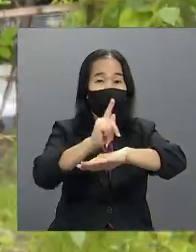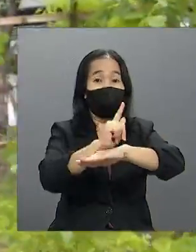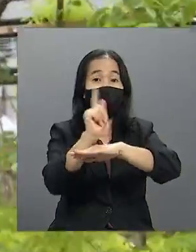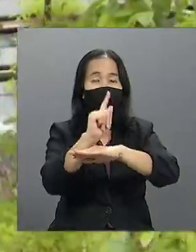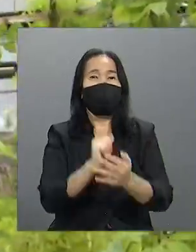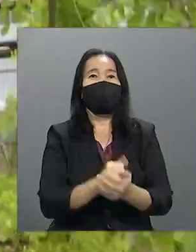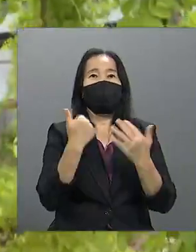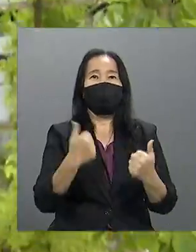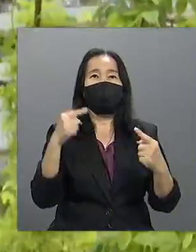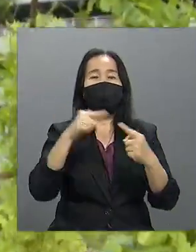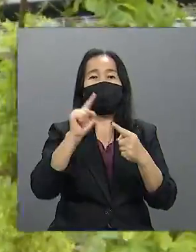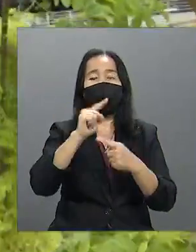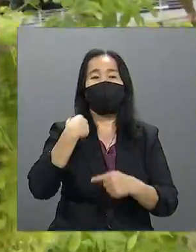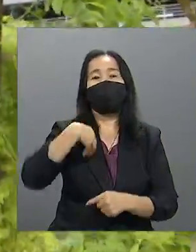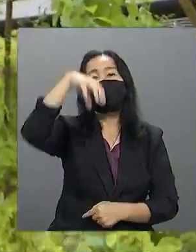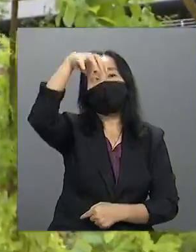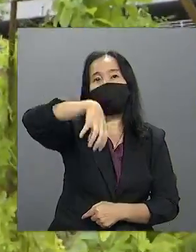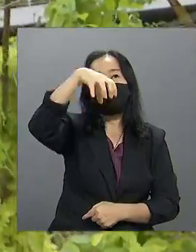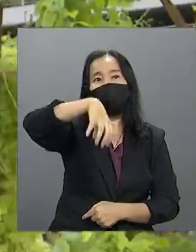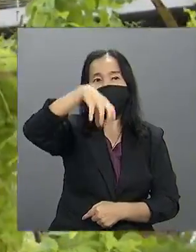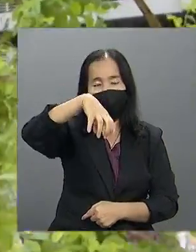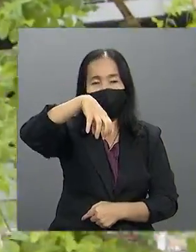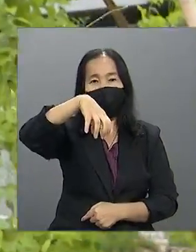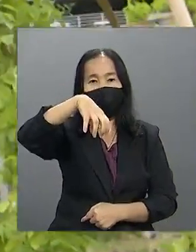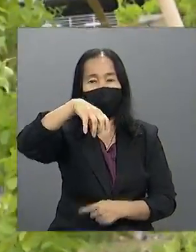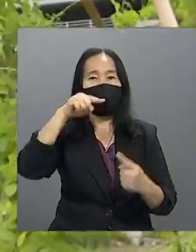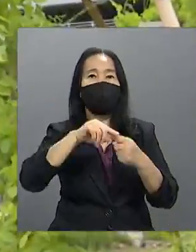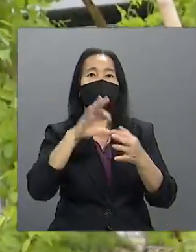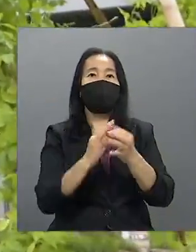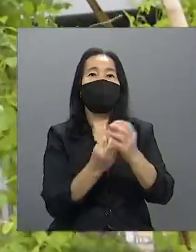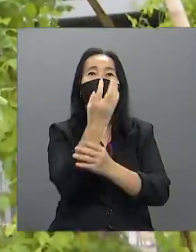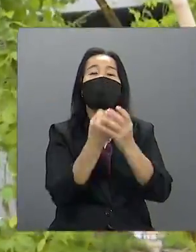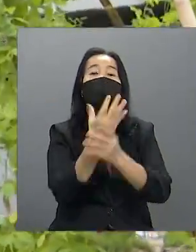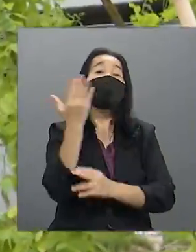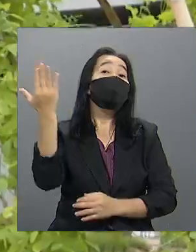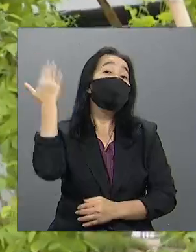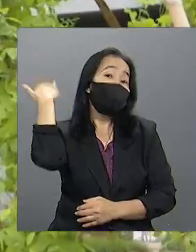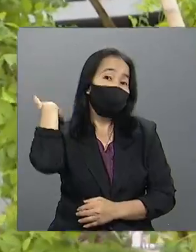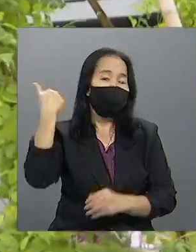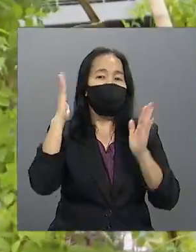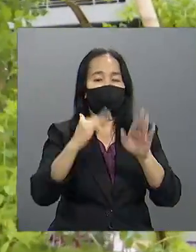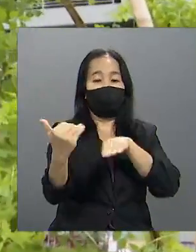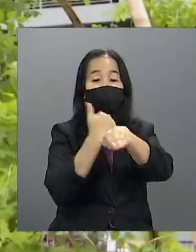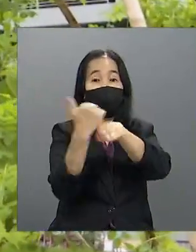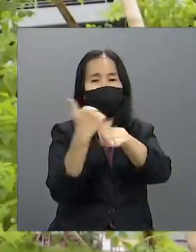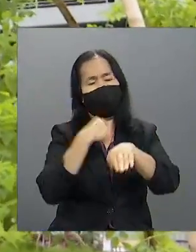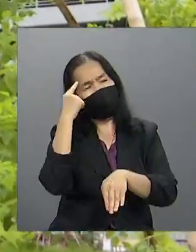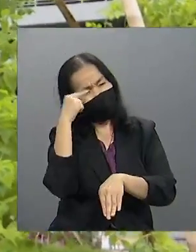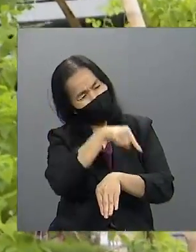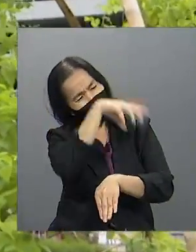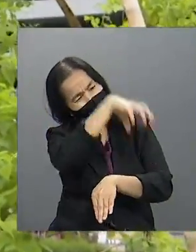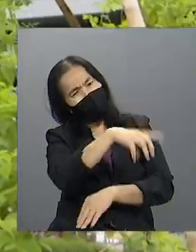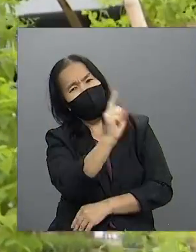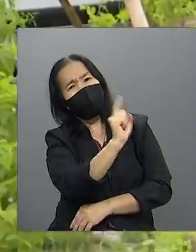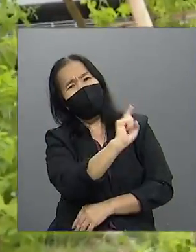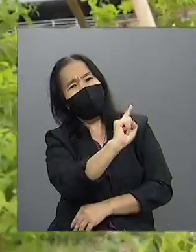นะคะ Urban Farming and Farmer Connect ค่ะก่อนหน้านี้ใครผ่านไปผ่านมาอาจจะสงสัยว่าเอ๊ะตรงนี้เนี่ยจะทำเป็นอะไรเพรา